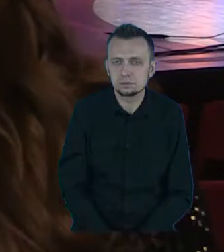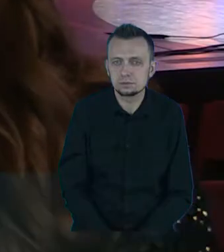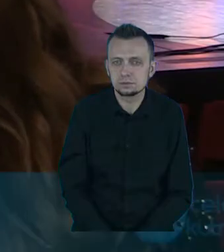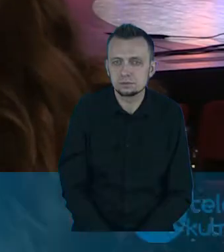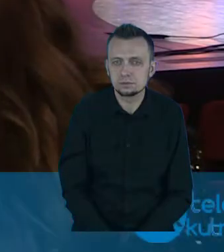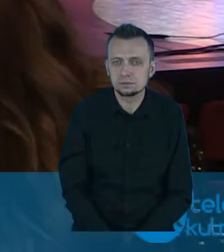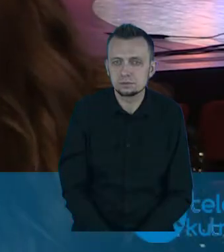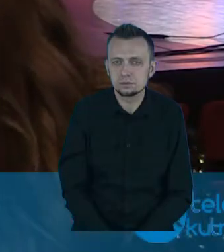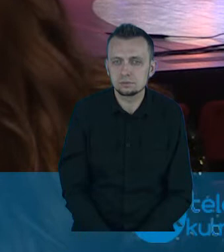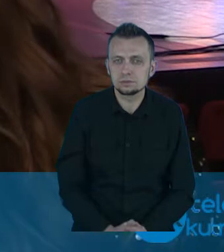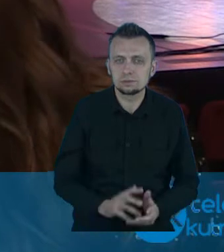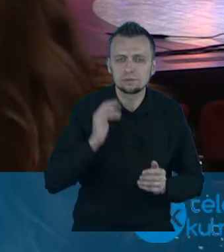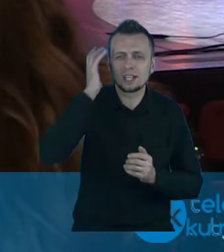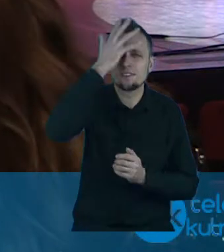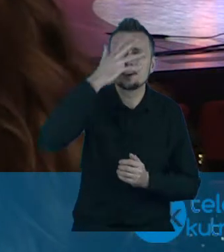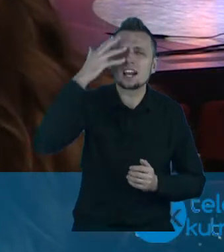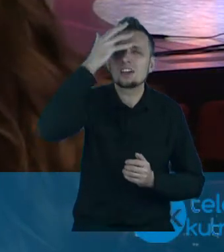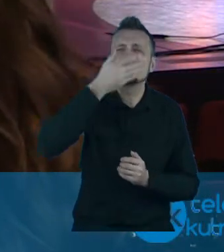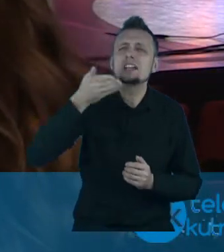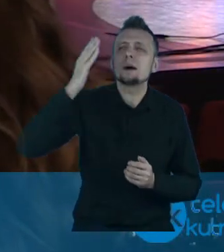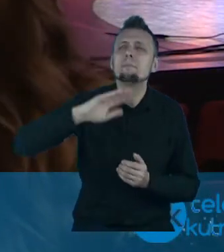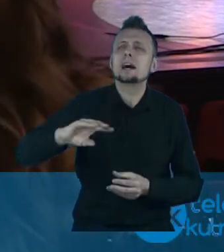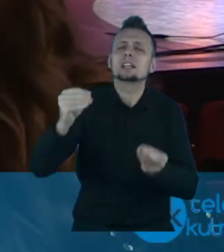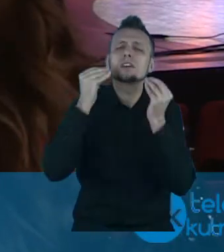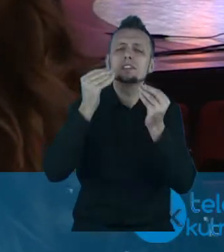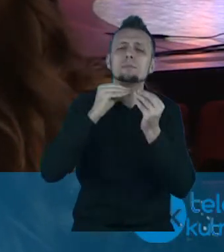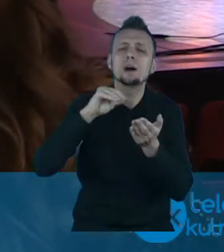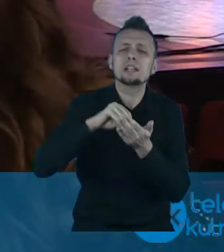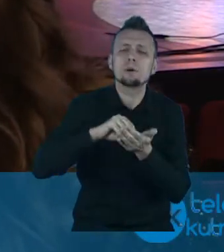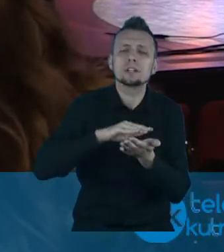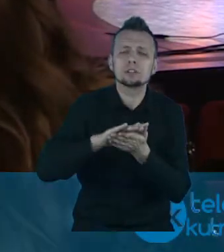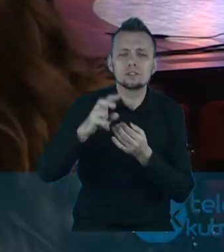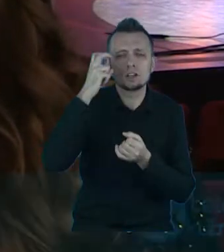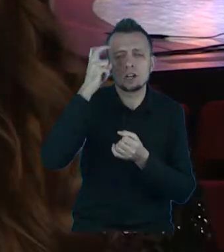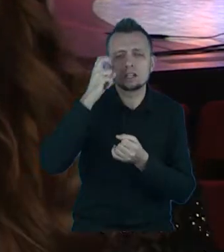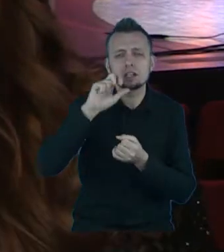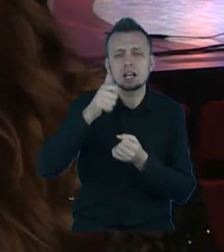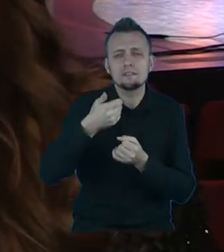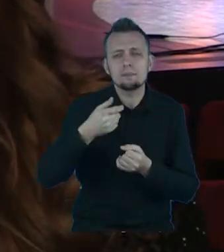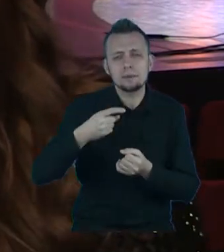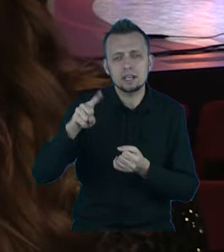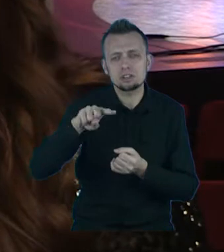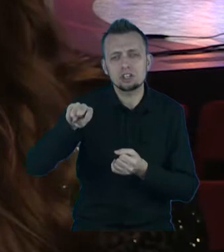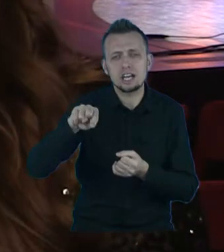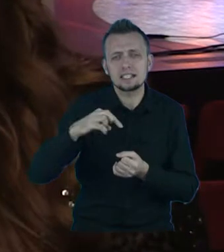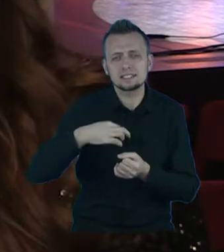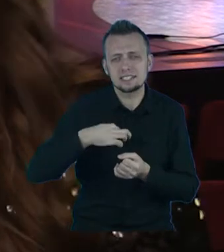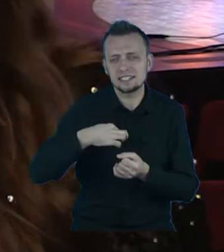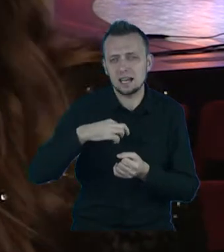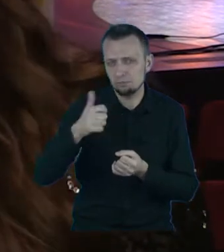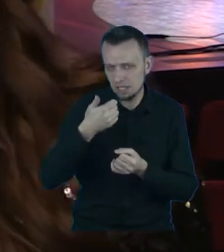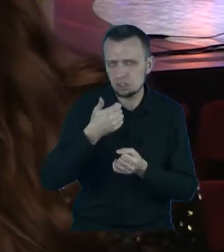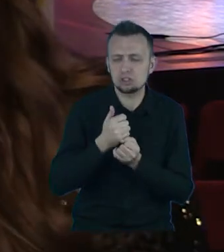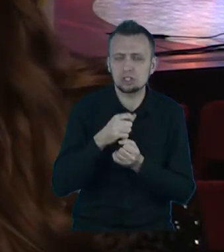No, wrażenia były niesamowite, niesamowite doświadczenie. To był mój pierwszy raz na festiwalu